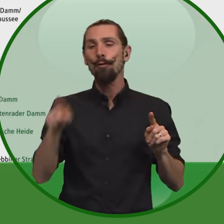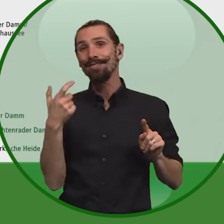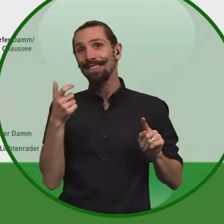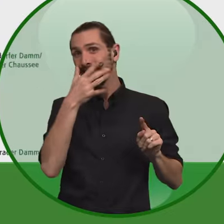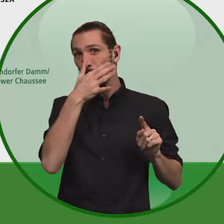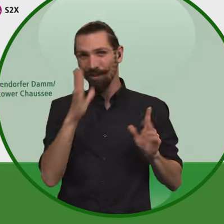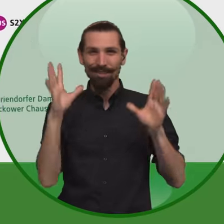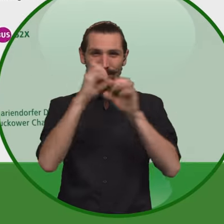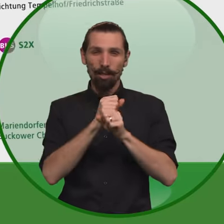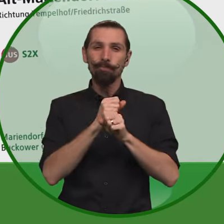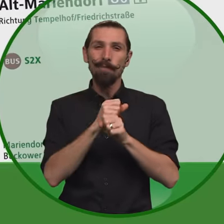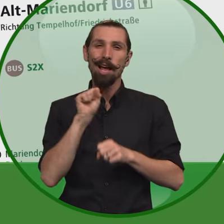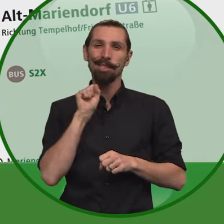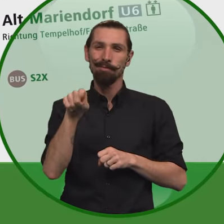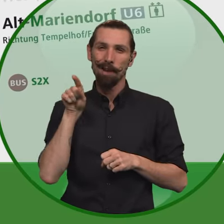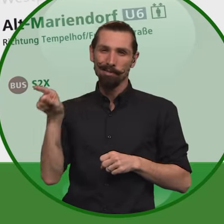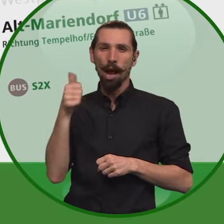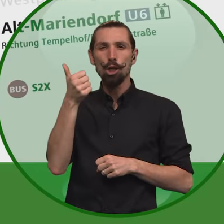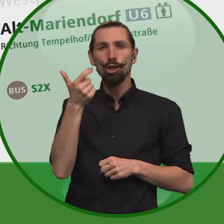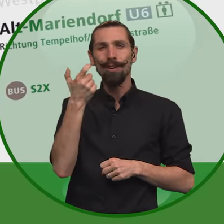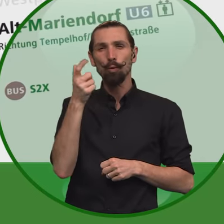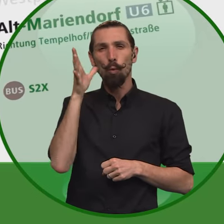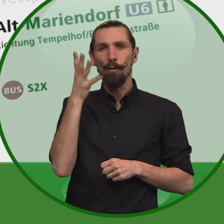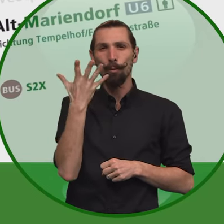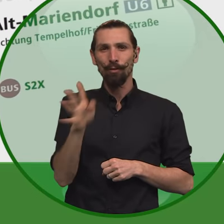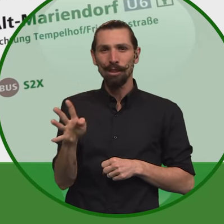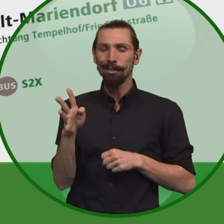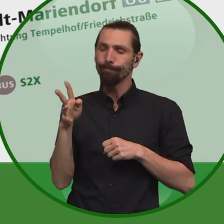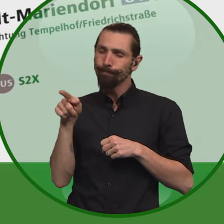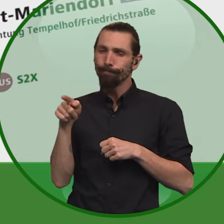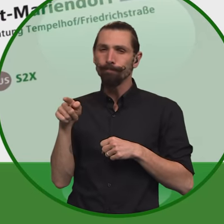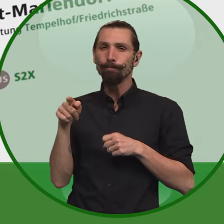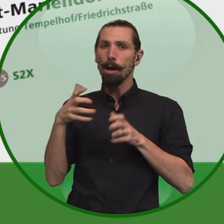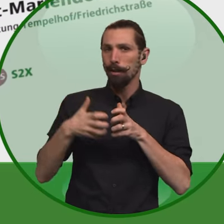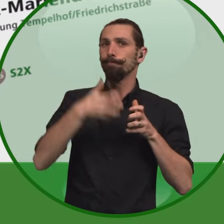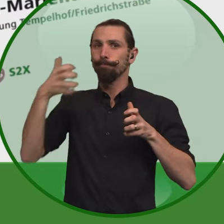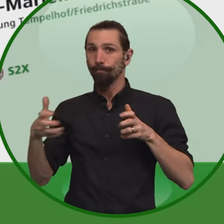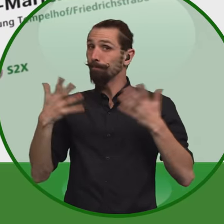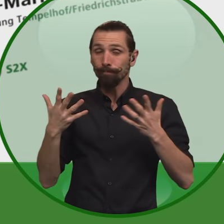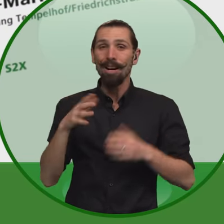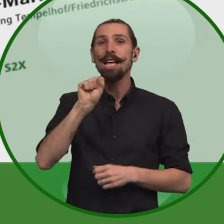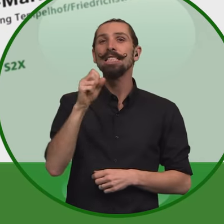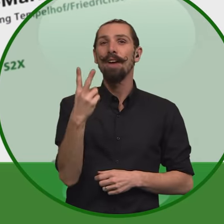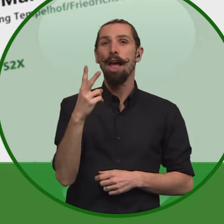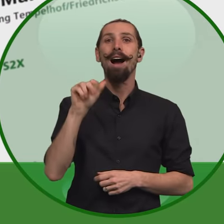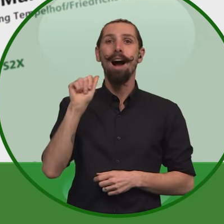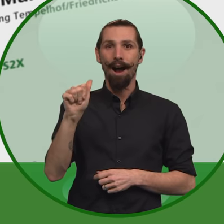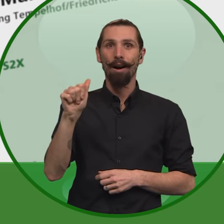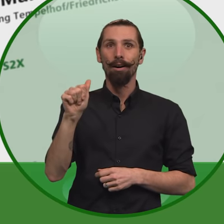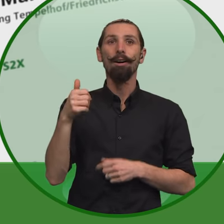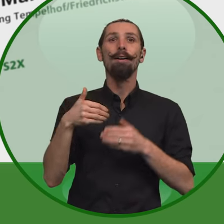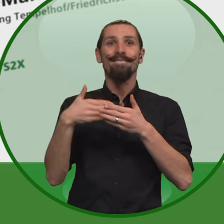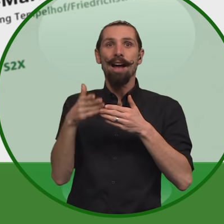vom 19. auf den 20. April wird die S-Bahn-Sperrung ab 21.45 Uhr wesentlich erweitert. Die